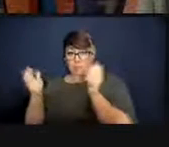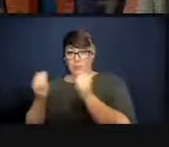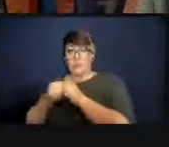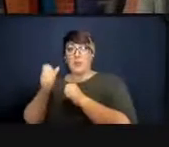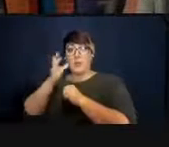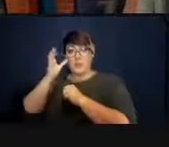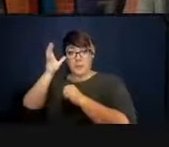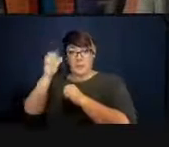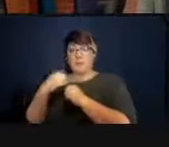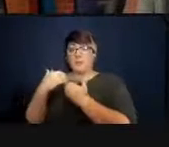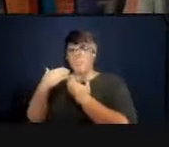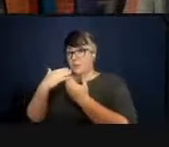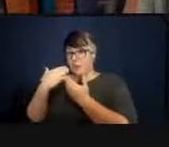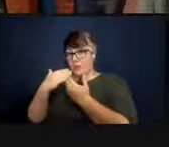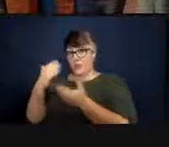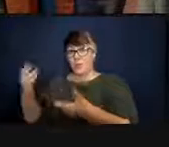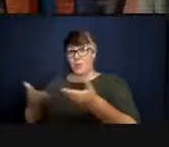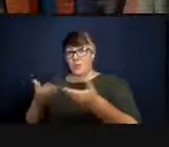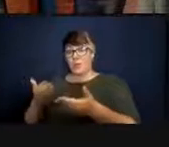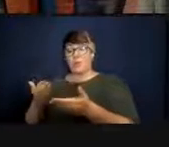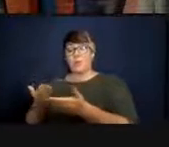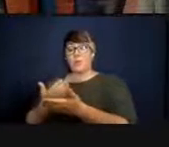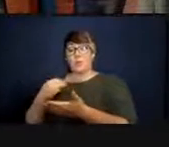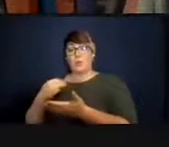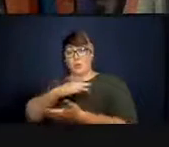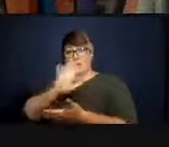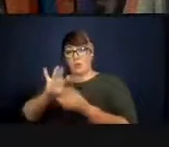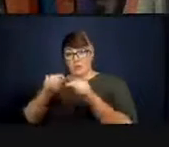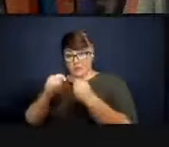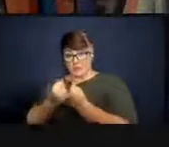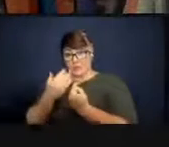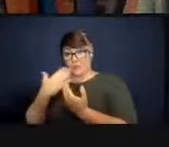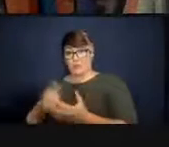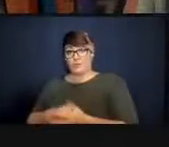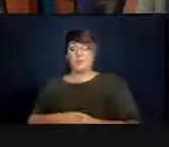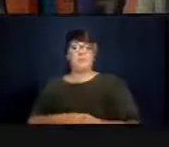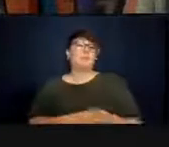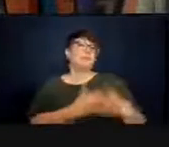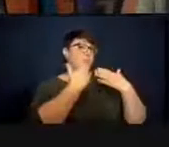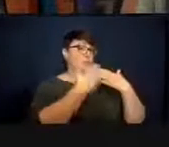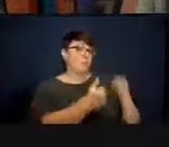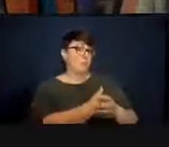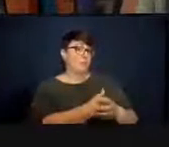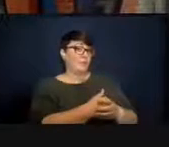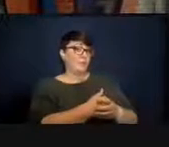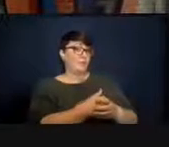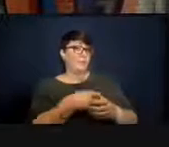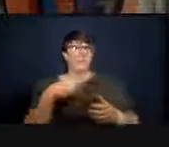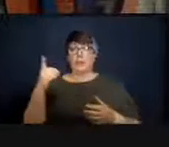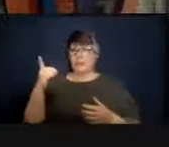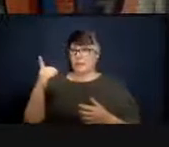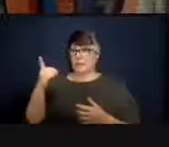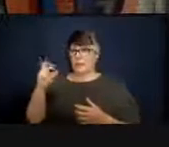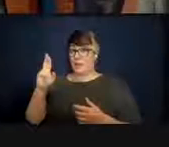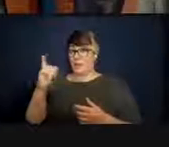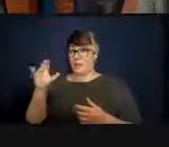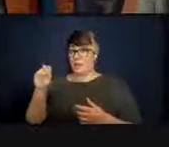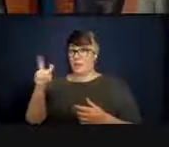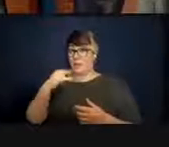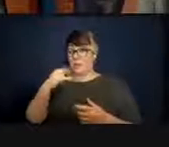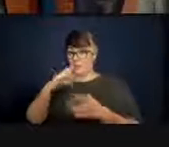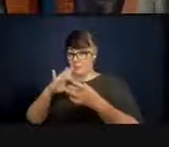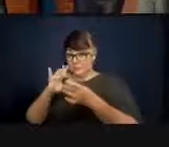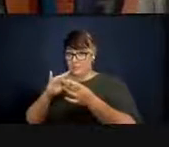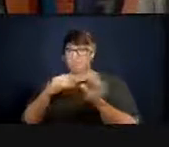تليفون تستطيع أن تتواصلون معها. شكرا دكتور بوليو آخر لديك